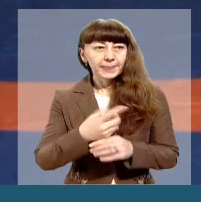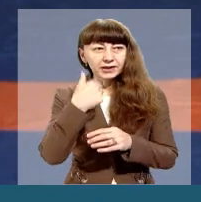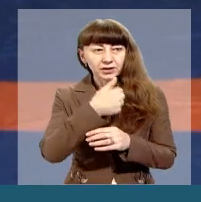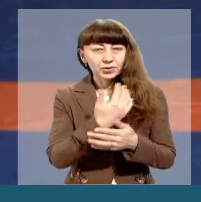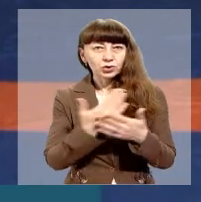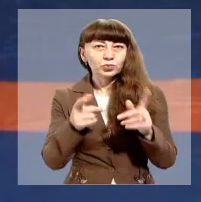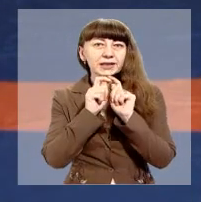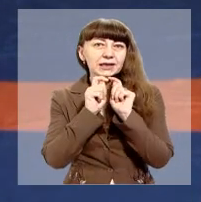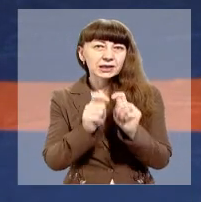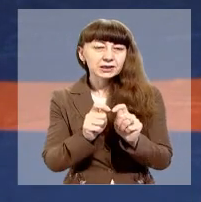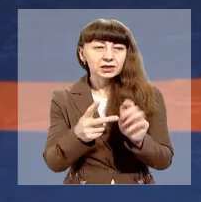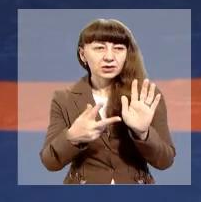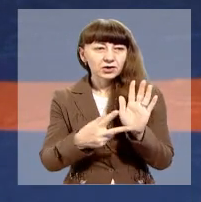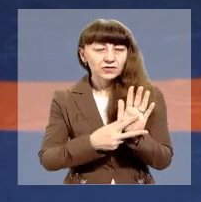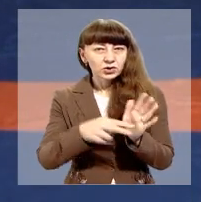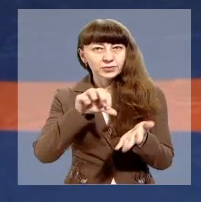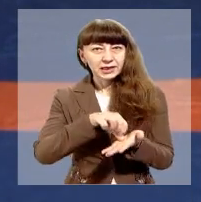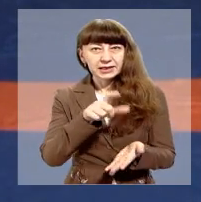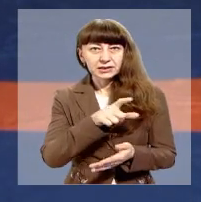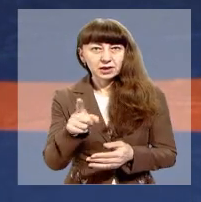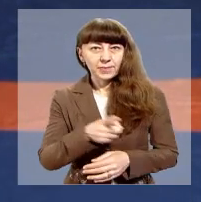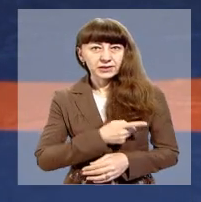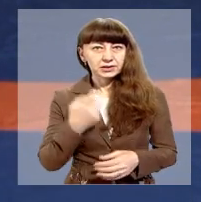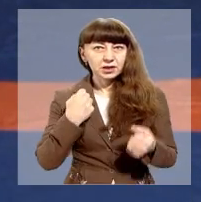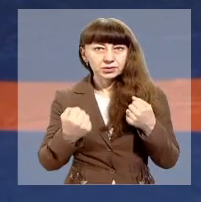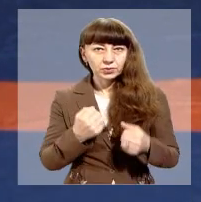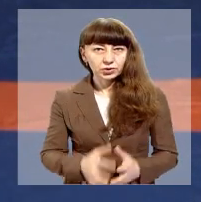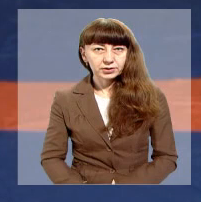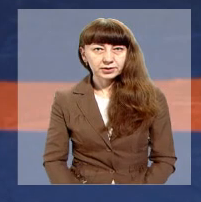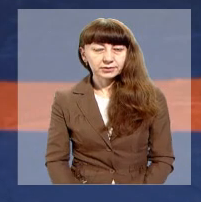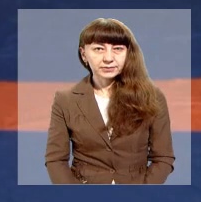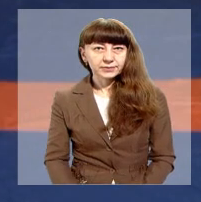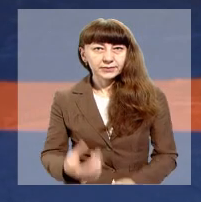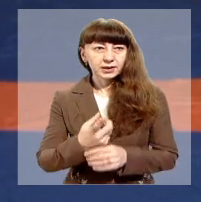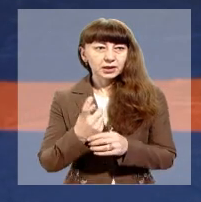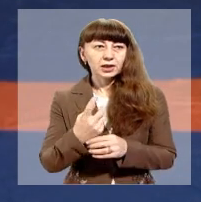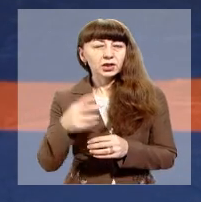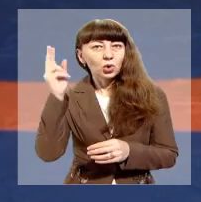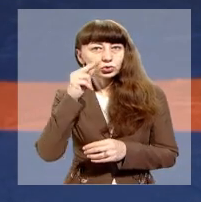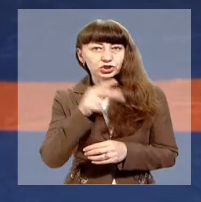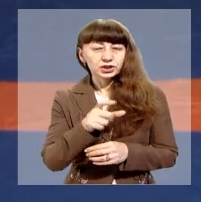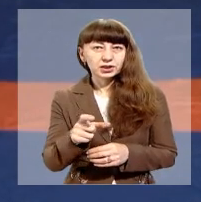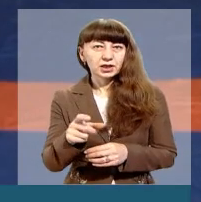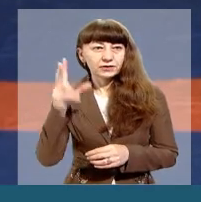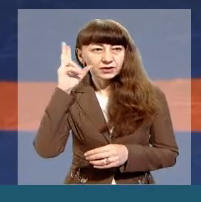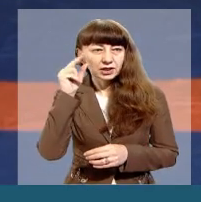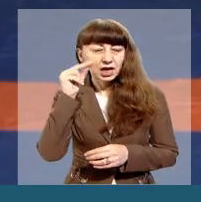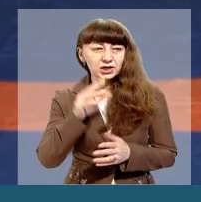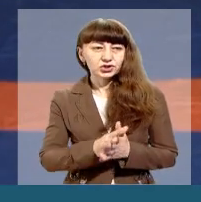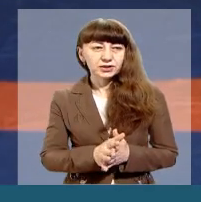мы наградили 8 кандидатов в мастера спорта. Это уже наши ученики. В их